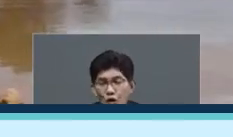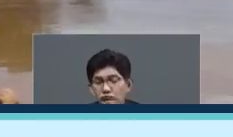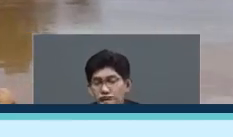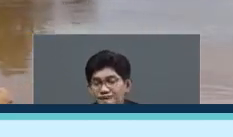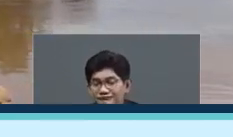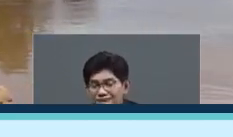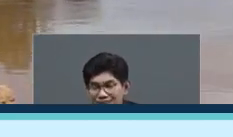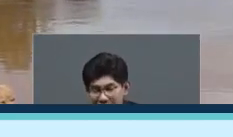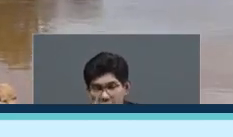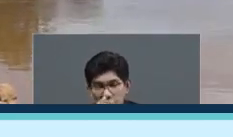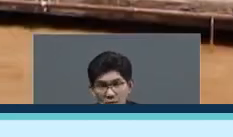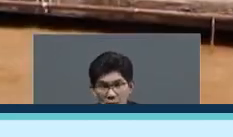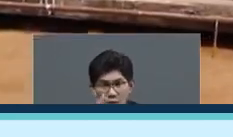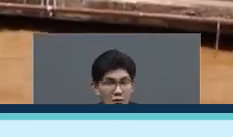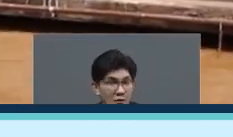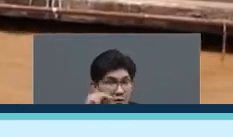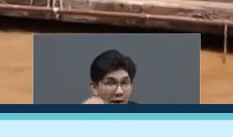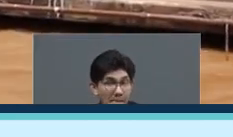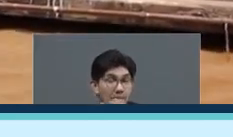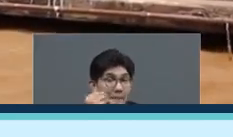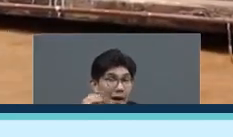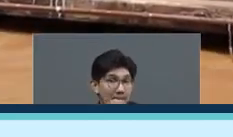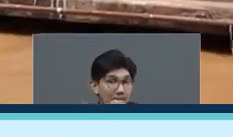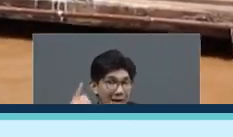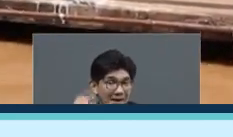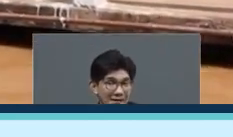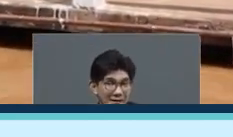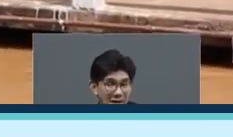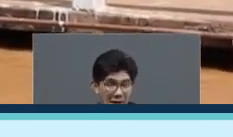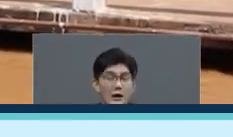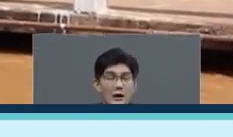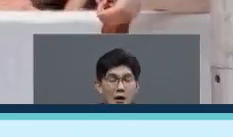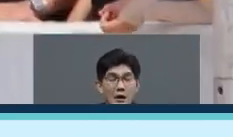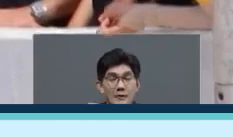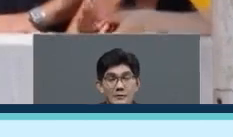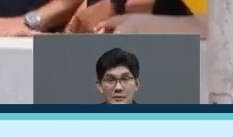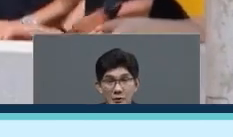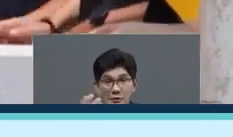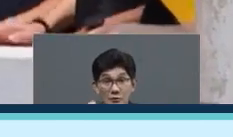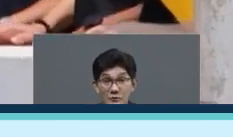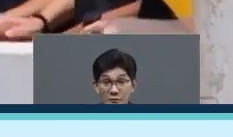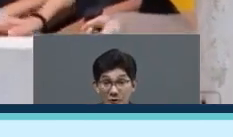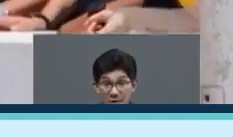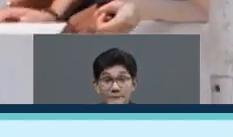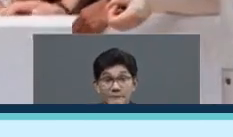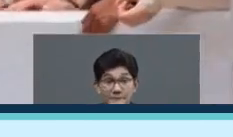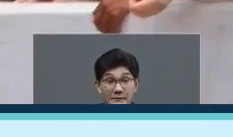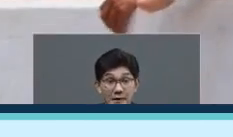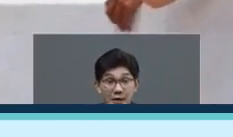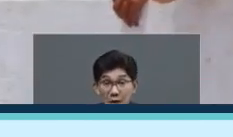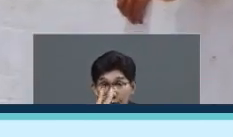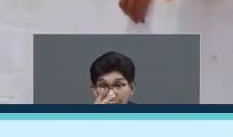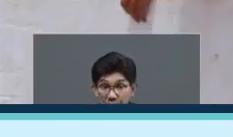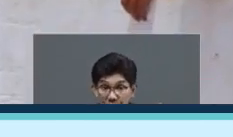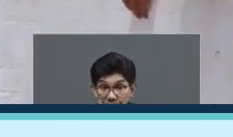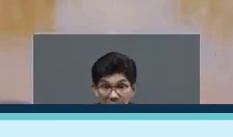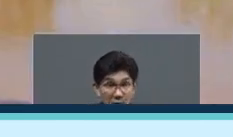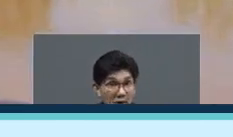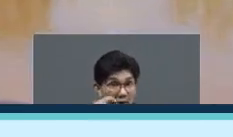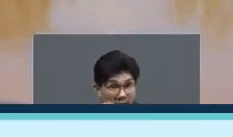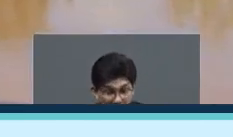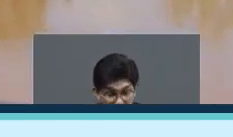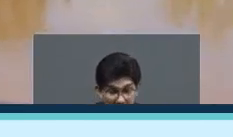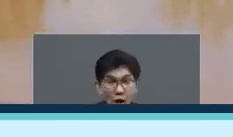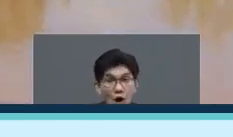ถานีสูบน้ำประตูระบายน้ำโดยให้ปรับแผนต่างๆที่มีความพร้อมเพื่อเสนอเข้าแผน3ปีด้านทรัพยากรน้ำร